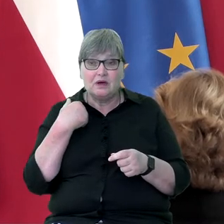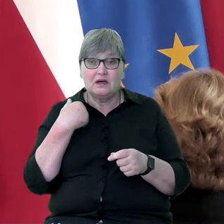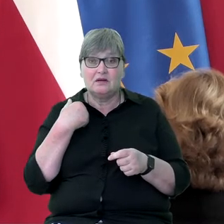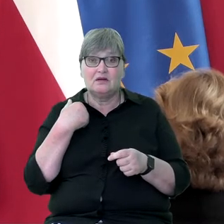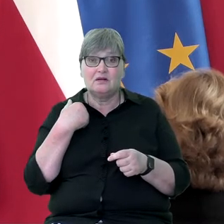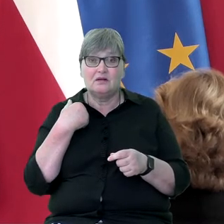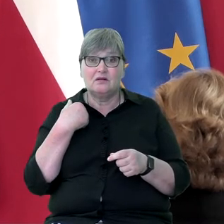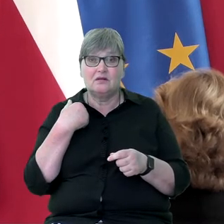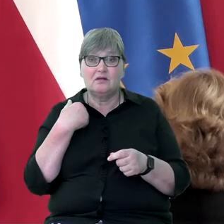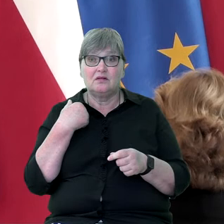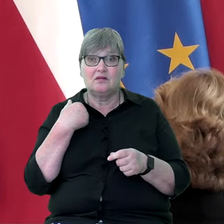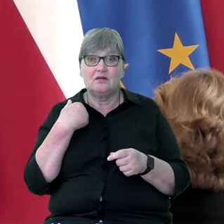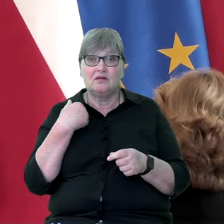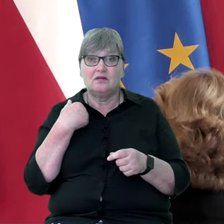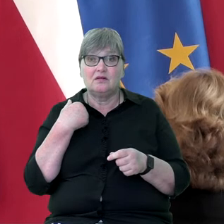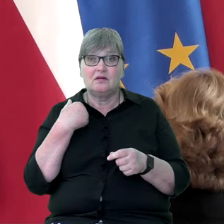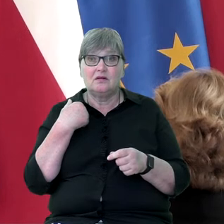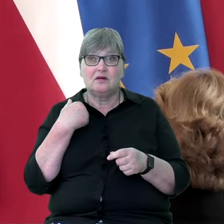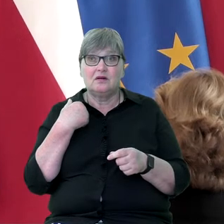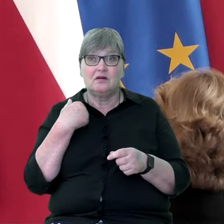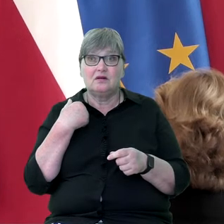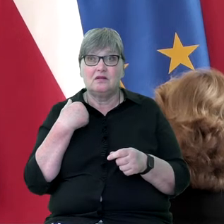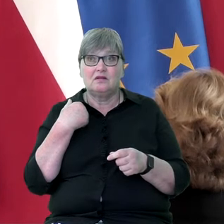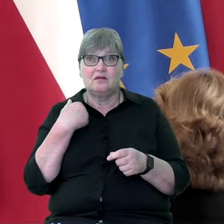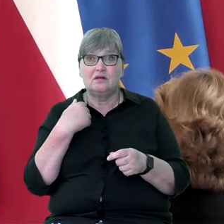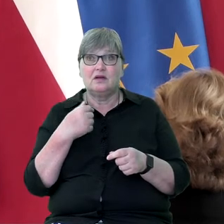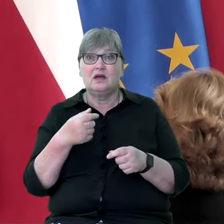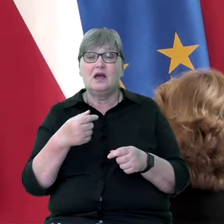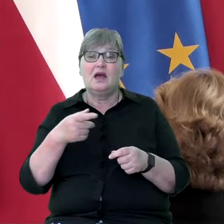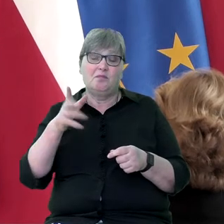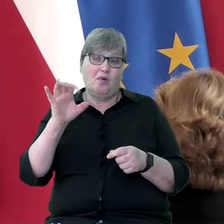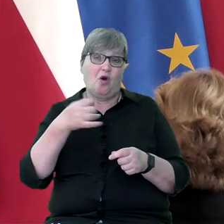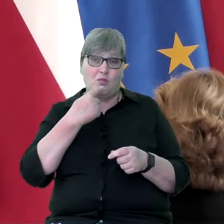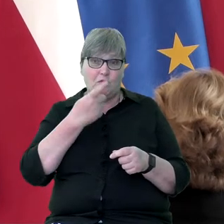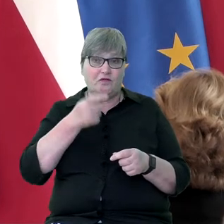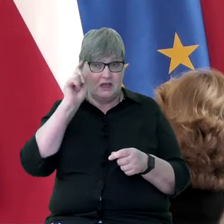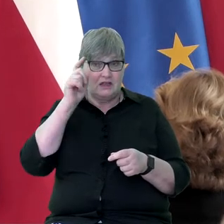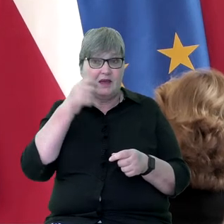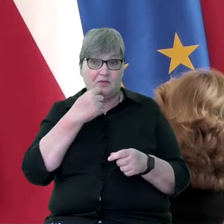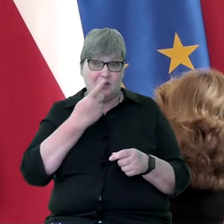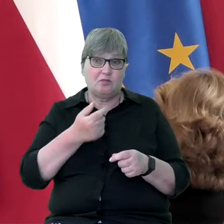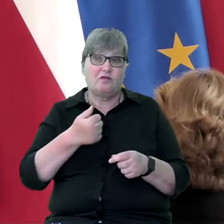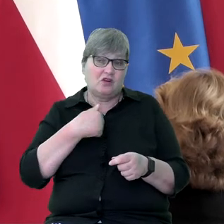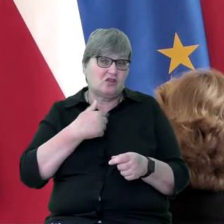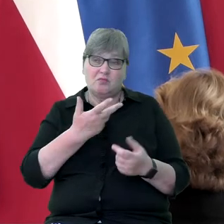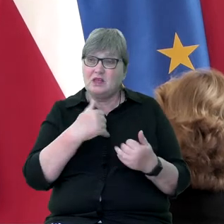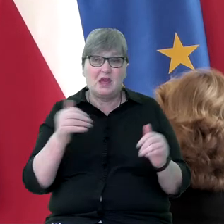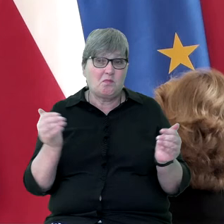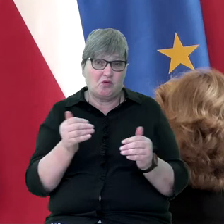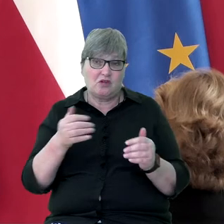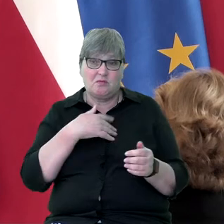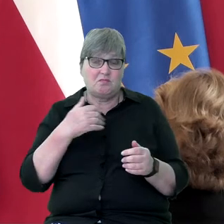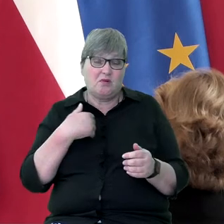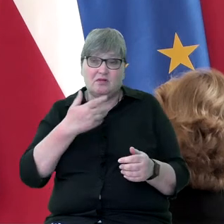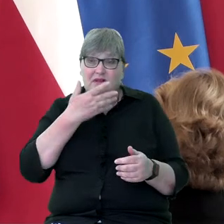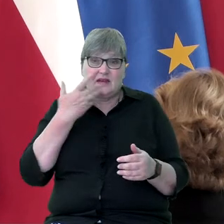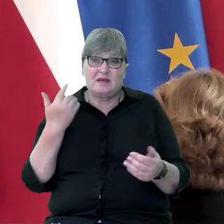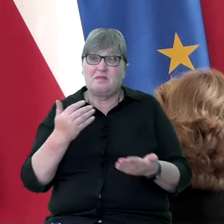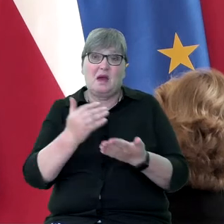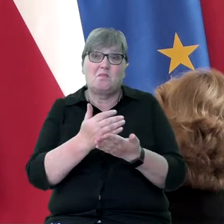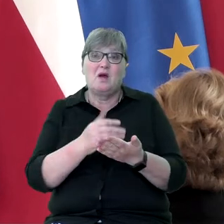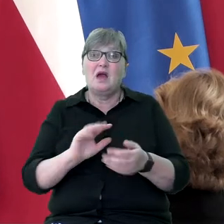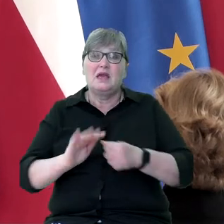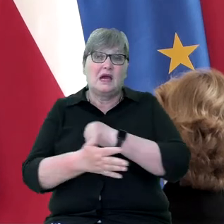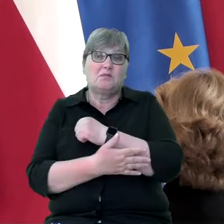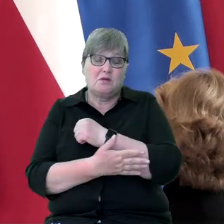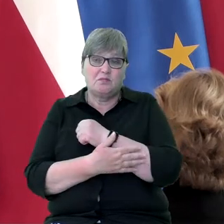jakby istotowo niezdolni do budowania struktur państwowych i do tworzenia administracji. No bo też dzięki głównie niemieckiej